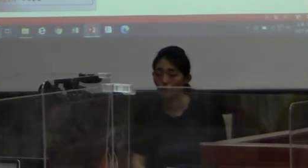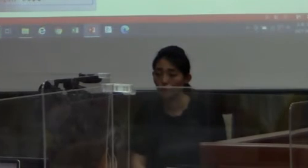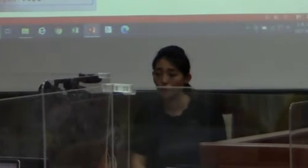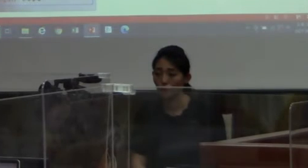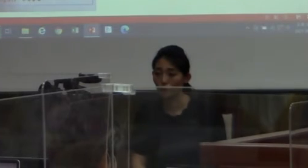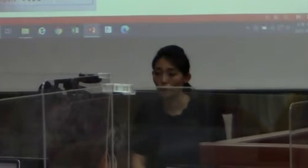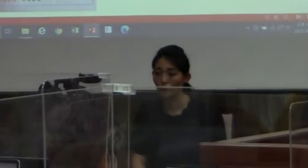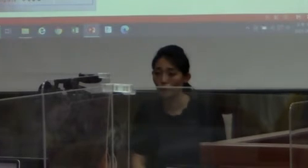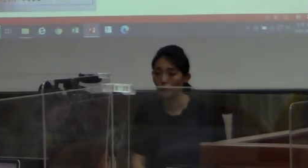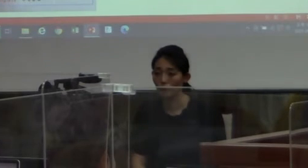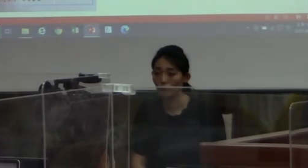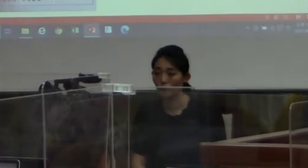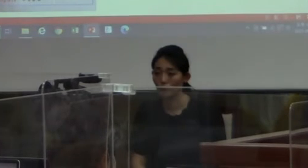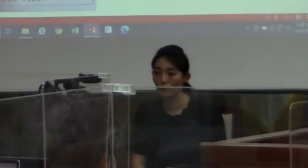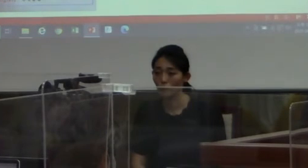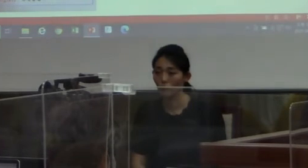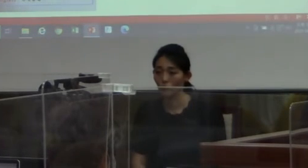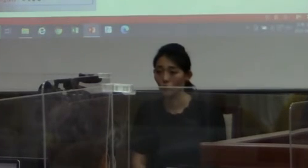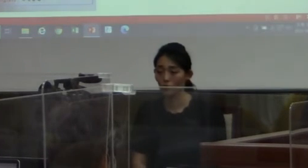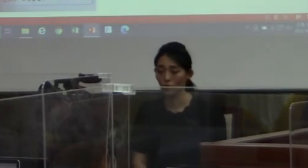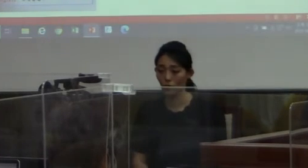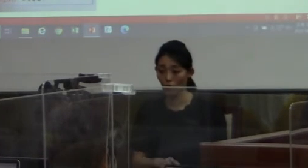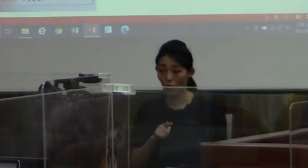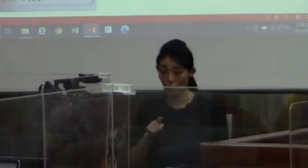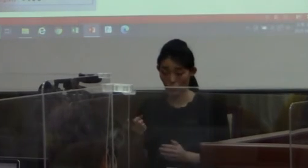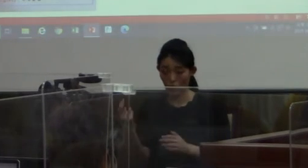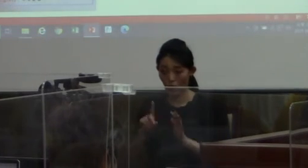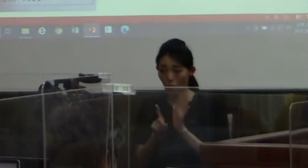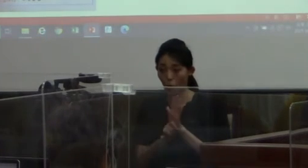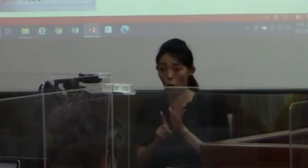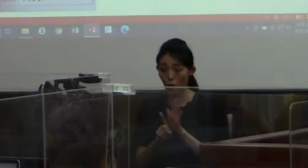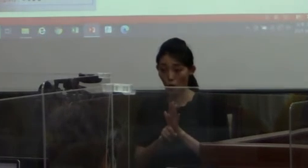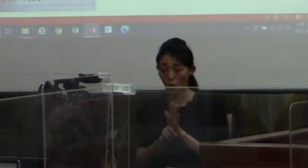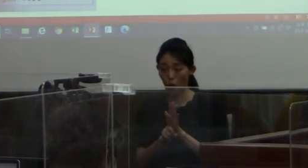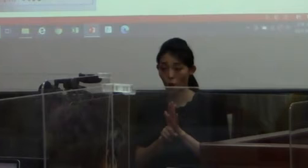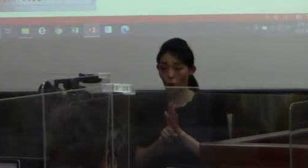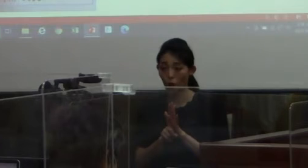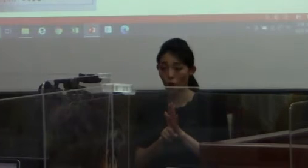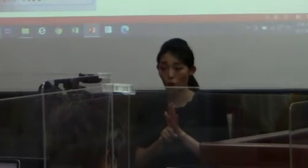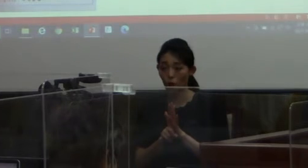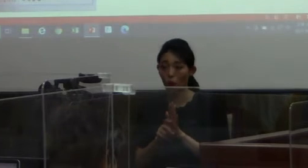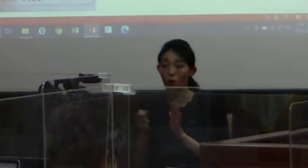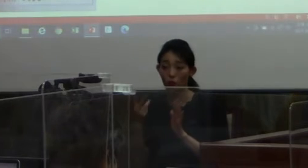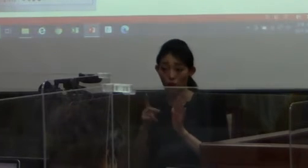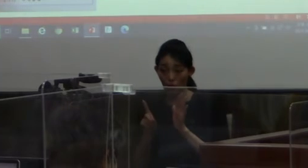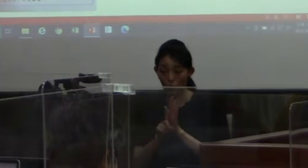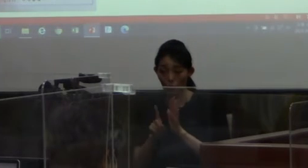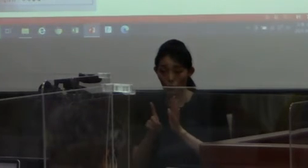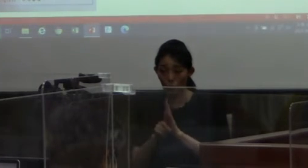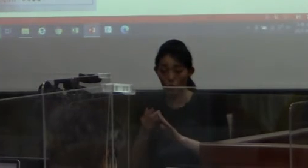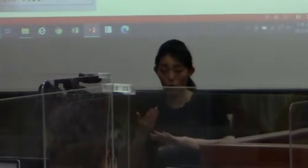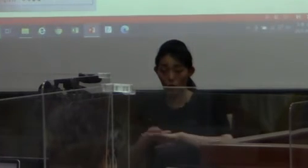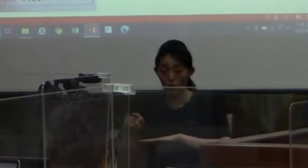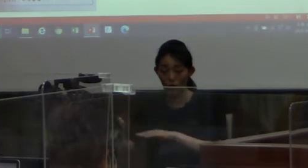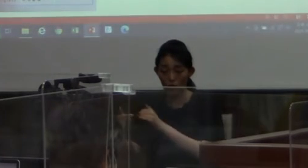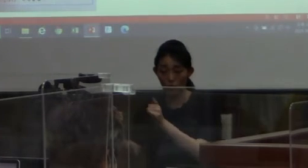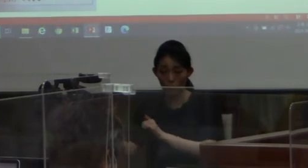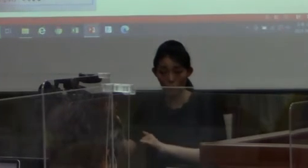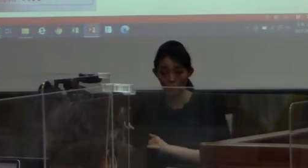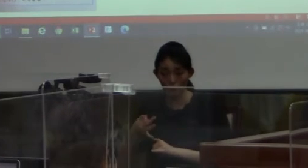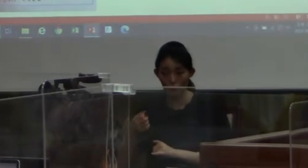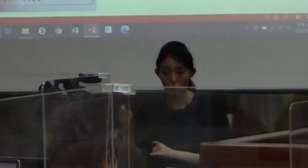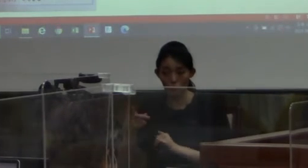보면 한편으로는 그 이 재공고의 재공고라는 것은 저쪽 상대방에 볼 때는 이